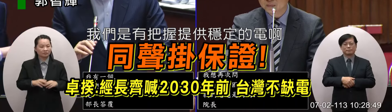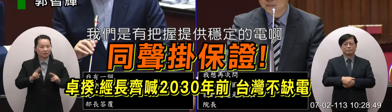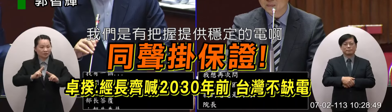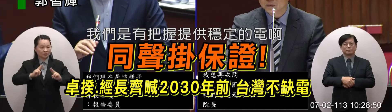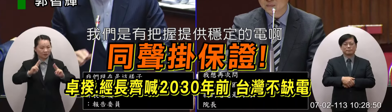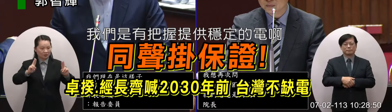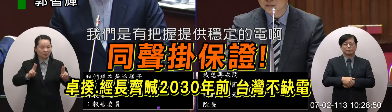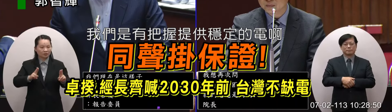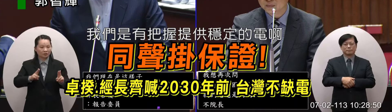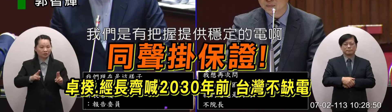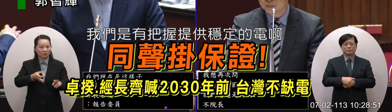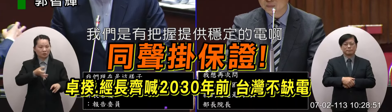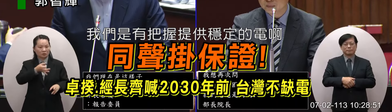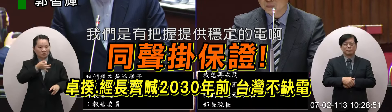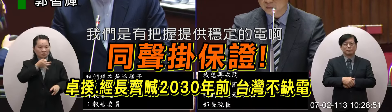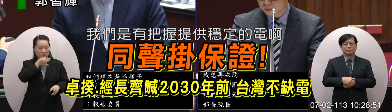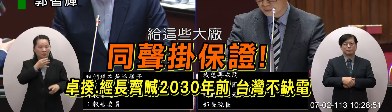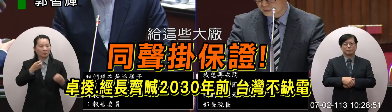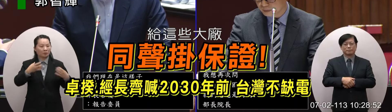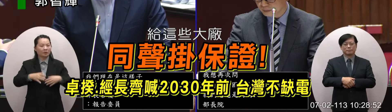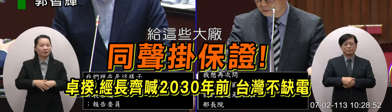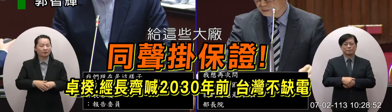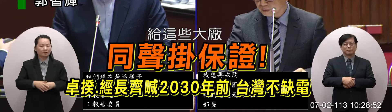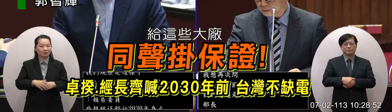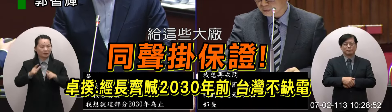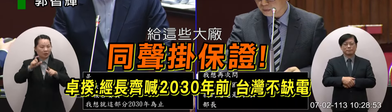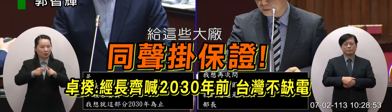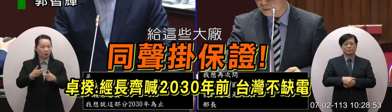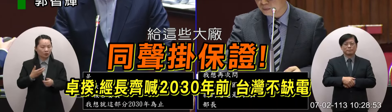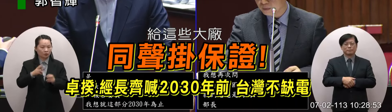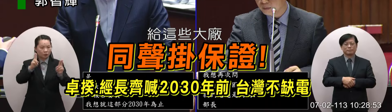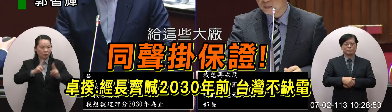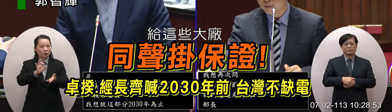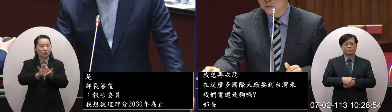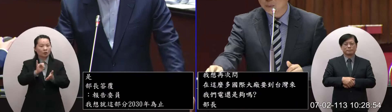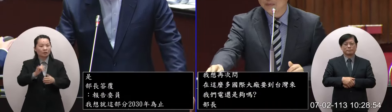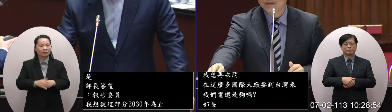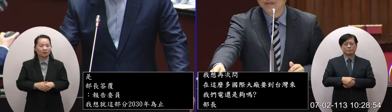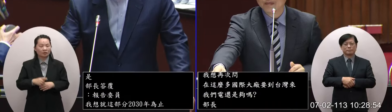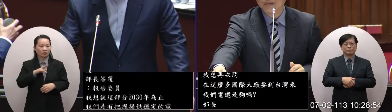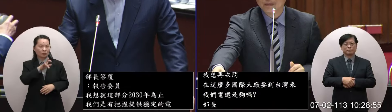握啊，提供稳定的这个电呢给这些大厂。